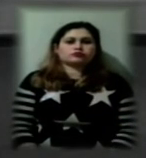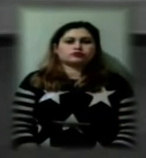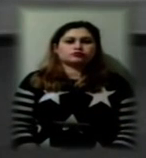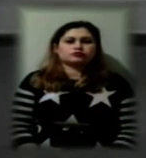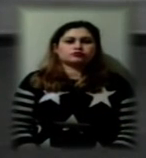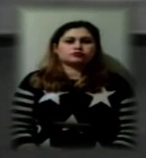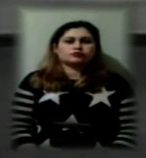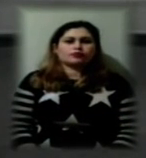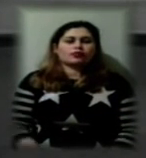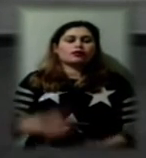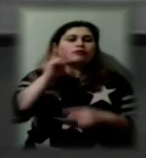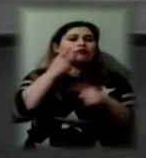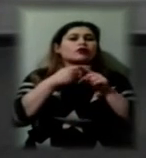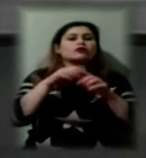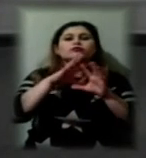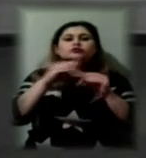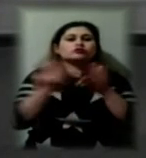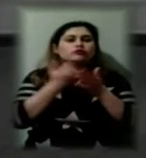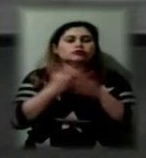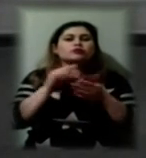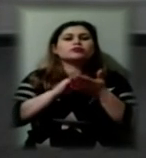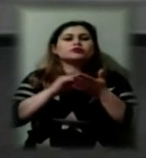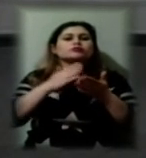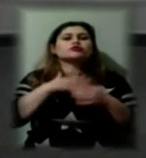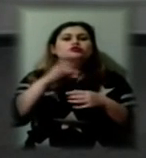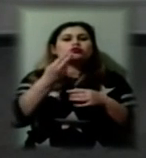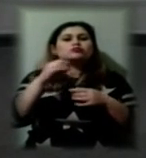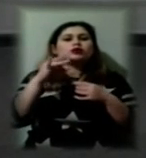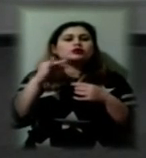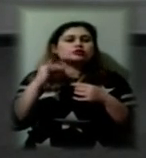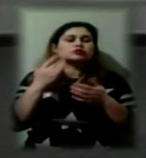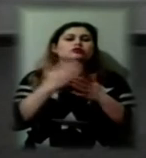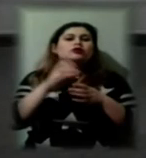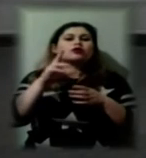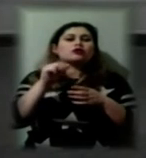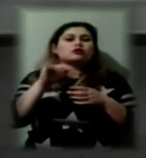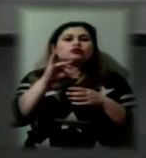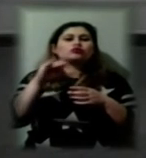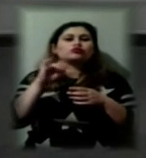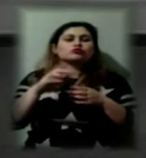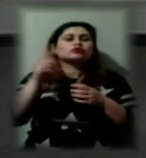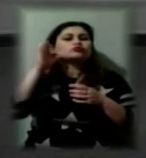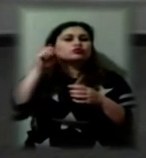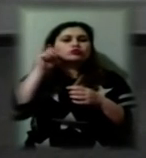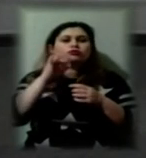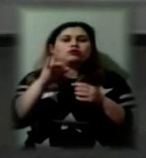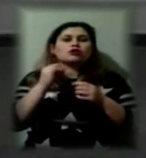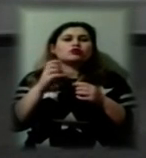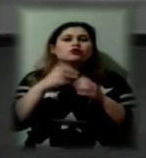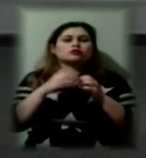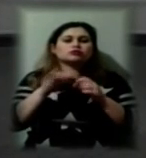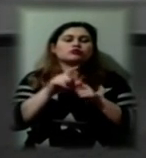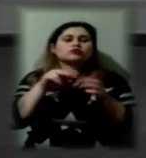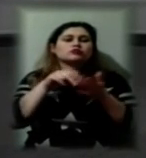А поки що це всі новини. Підписуйтесь на наші сторінки у соціальних мережах та канал в Ютубі, слухайте Українське радіо Херсон, а також заходьте на наш